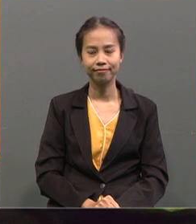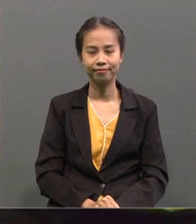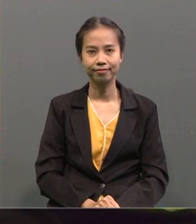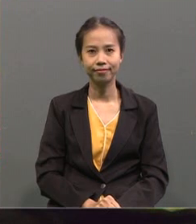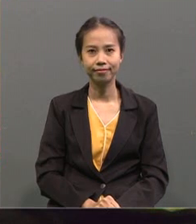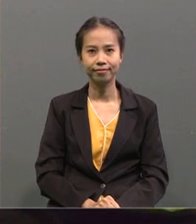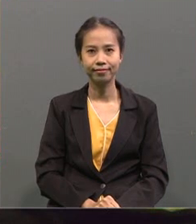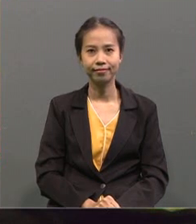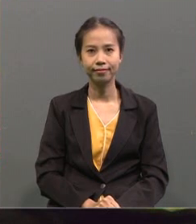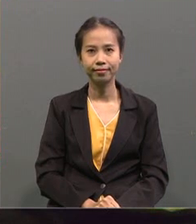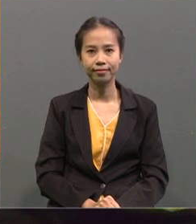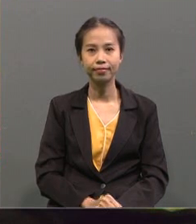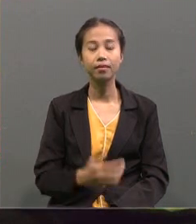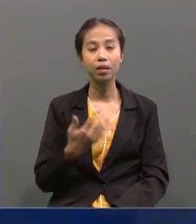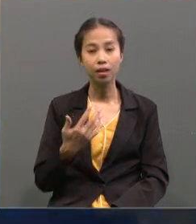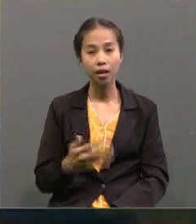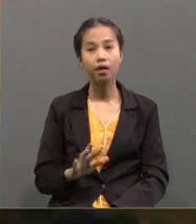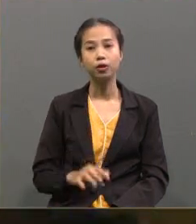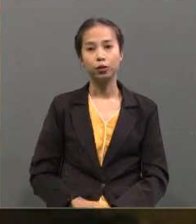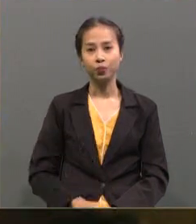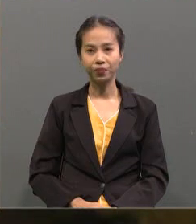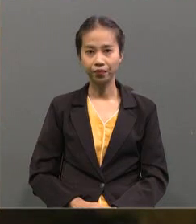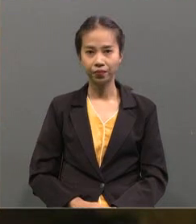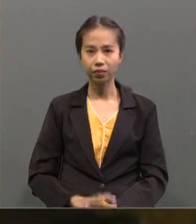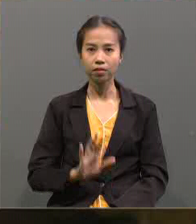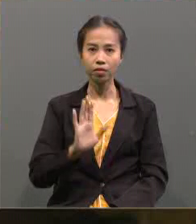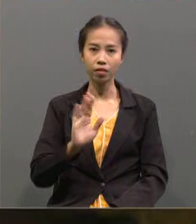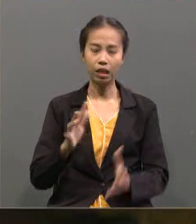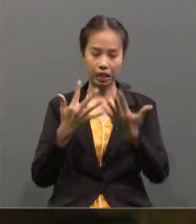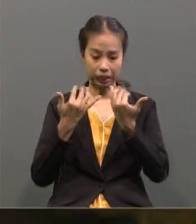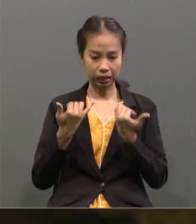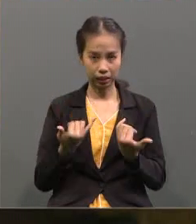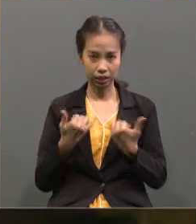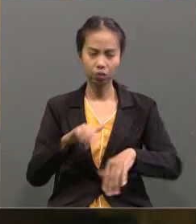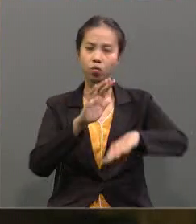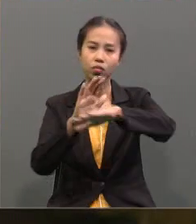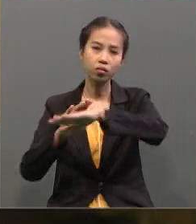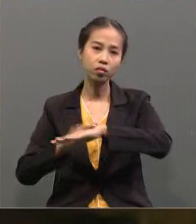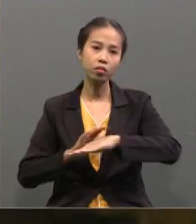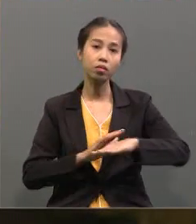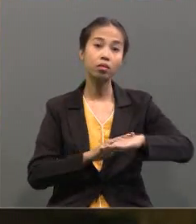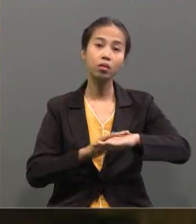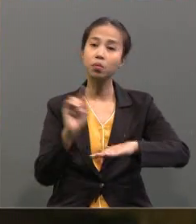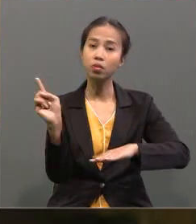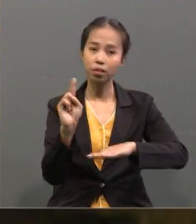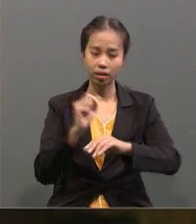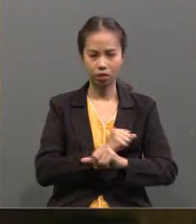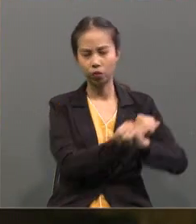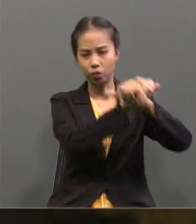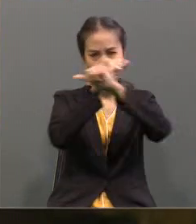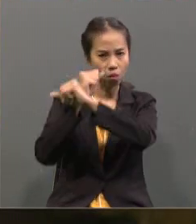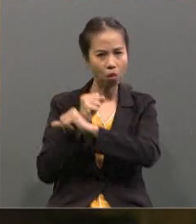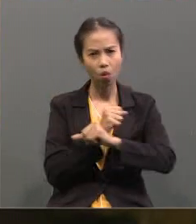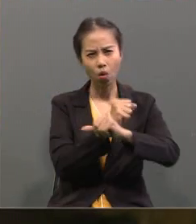ค่ะส่วนวันเพ็ญเดือน 12ค่ะคุณผู้ชมคะทีนี้เนี่ยก็ต้องป้องกันเกี่ยวกับเรื่องของเตือนภัยกันสักนิดนึงในโลกของ